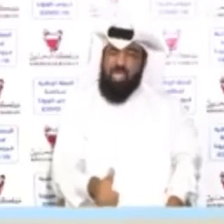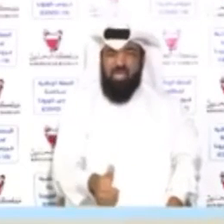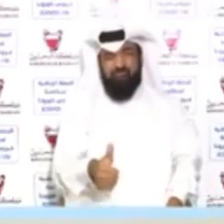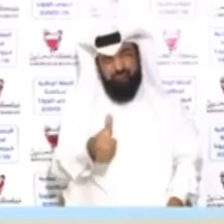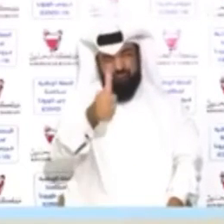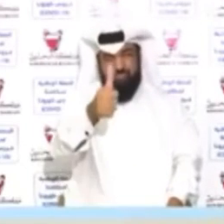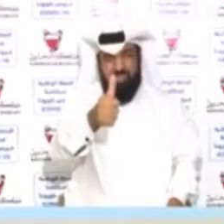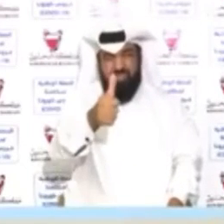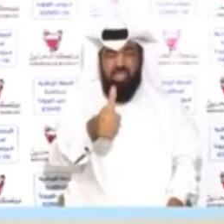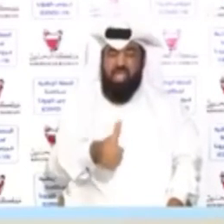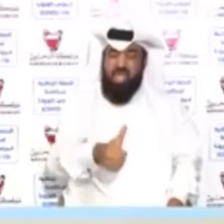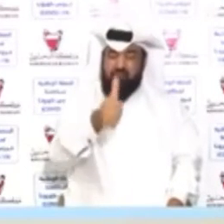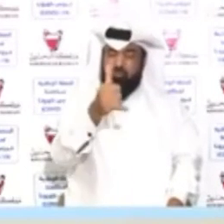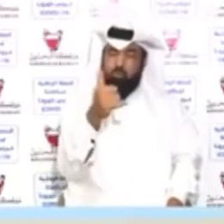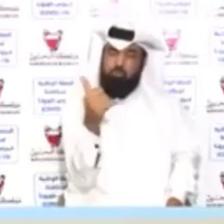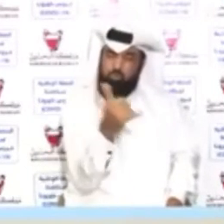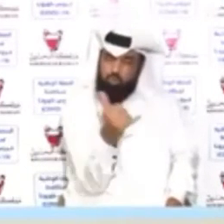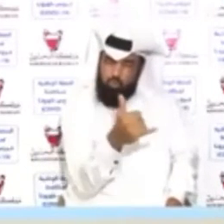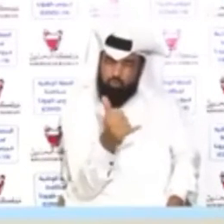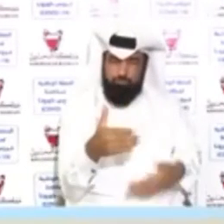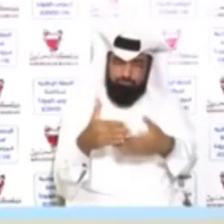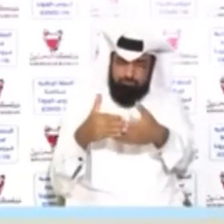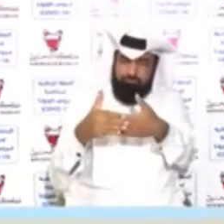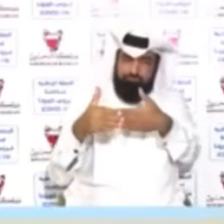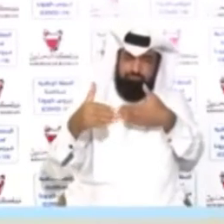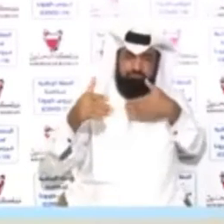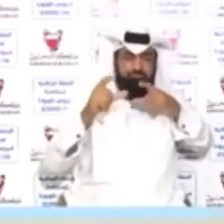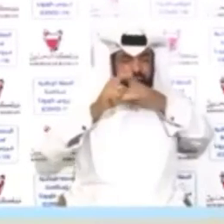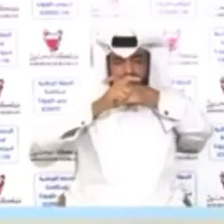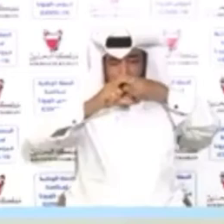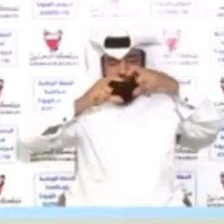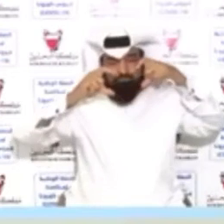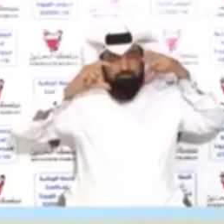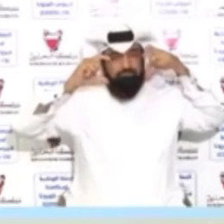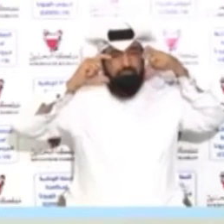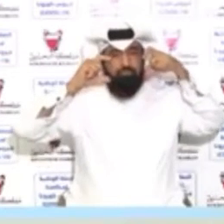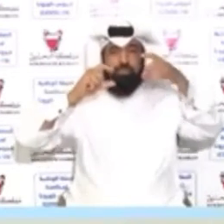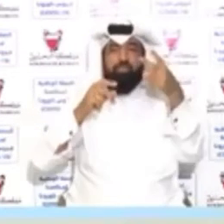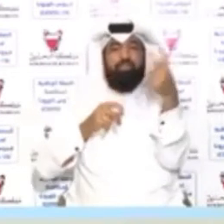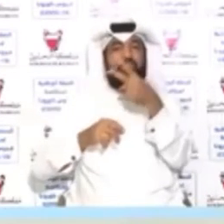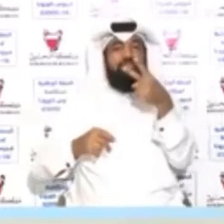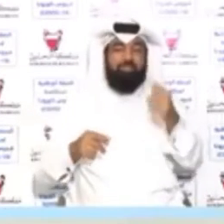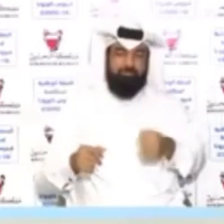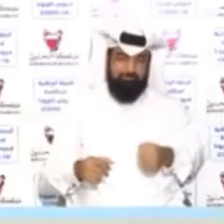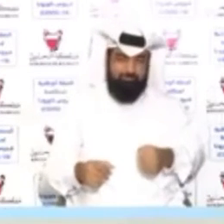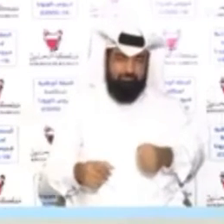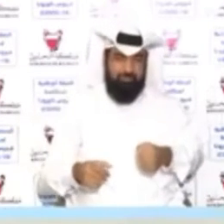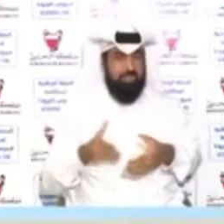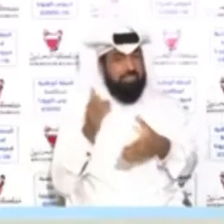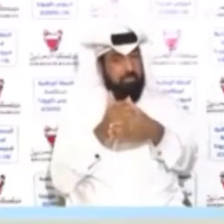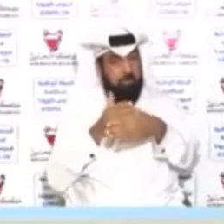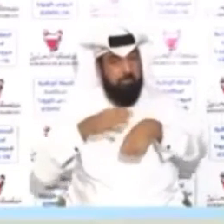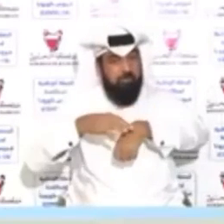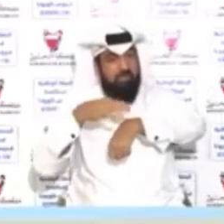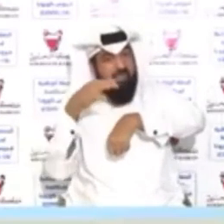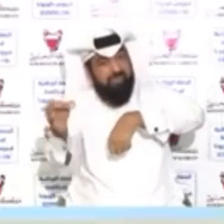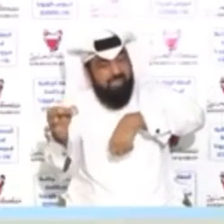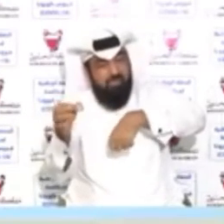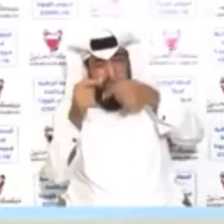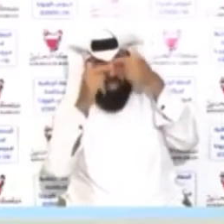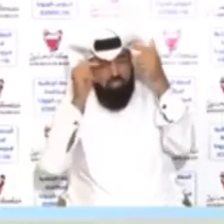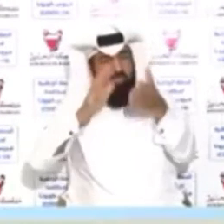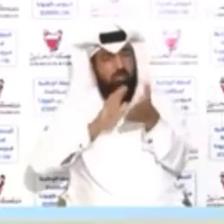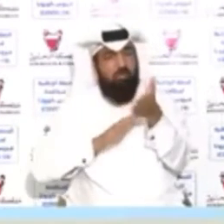طبعاً وليس من الأفضل، هم الضروري والالتزام فيه لبس كذلك الكمامات عند لقائهم. فإحنا حنا مو نتكلم فقط على